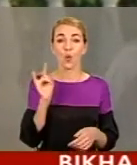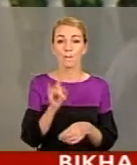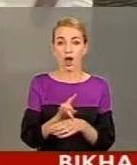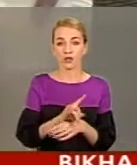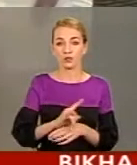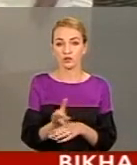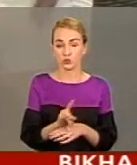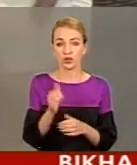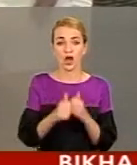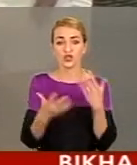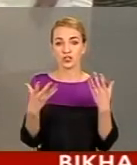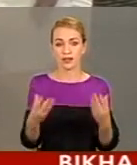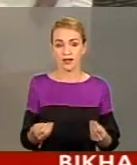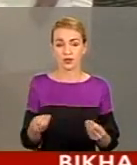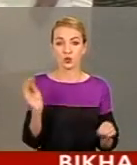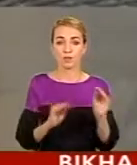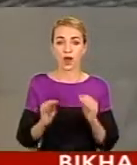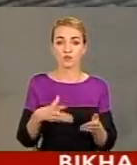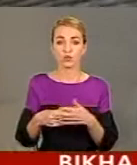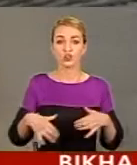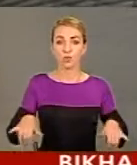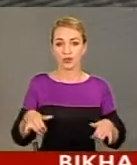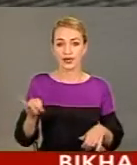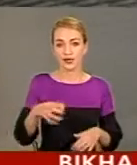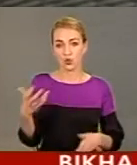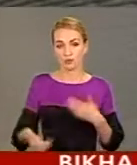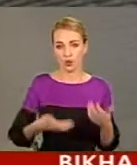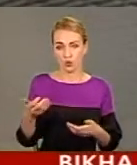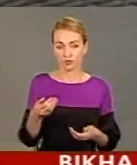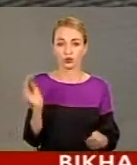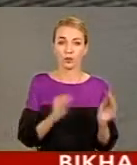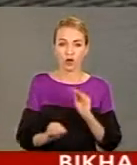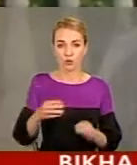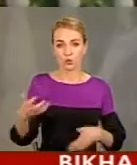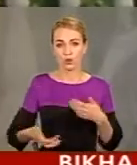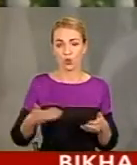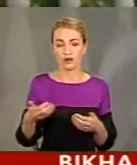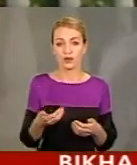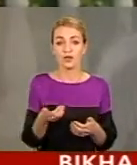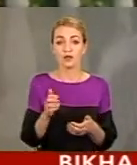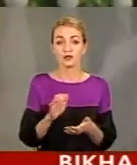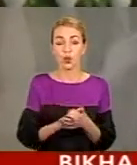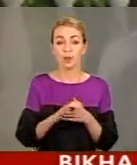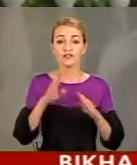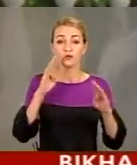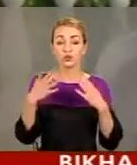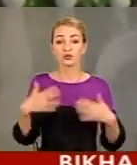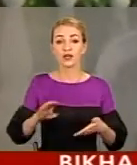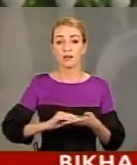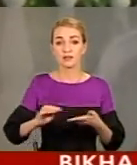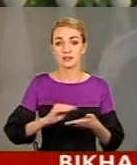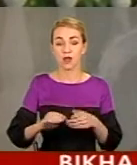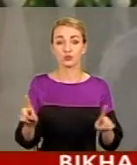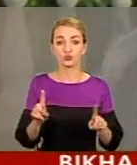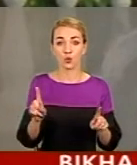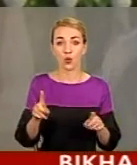обманывают, врут. Каждый день собираем свои чемоданы и распаковываем. Собираем и распаковываем. Знакомый уже на Фейсбуке мне написал на стене,